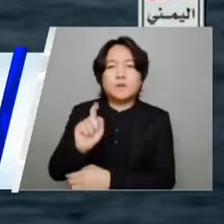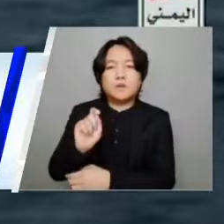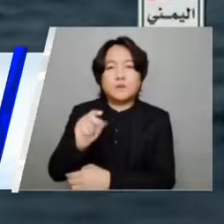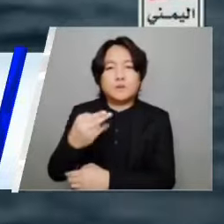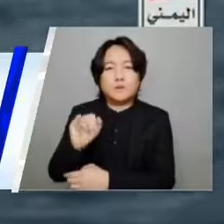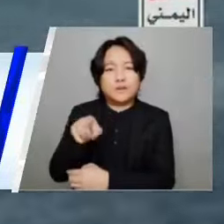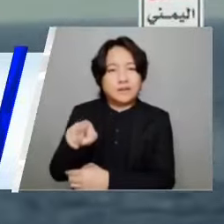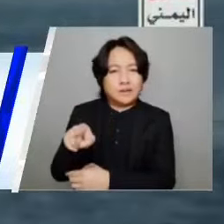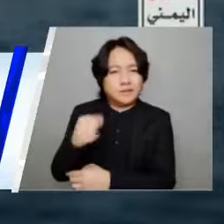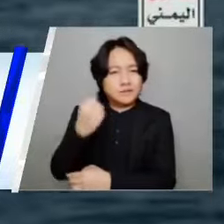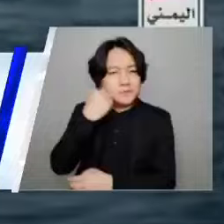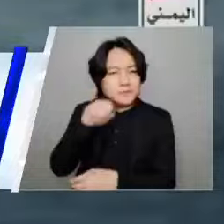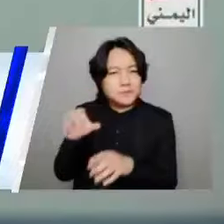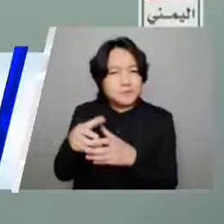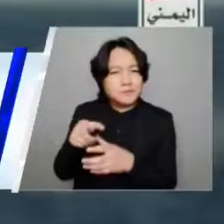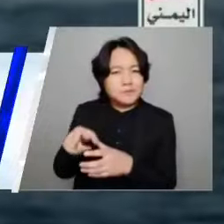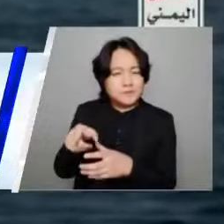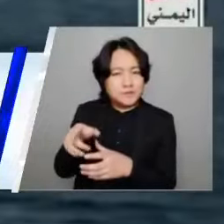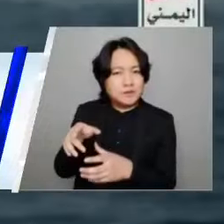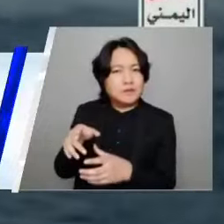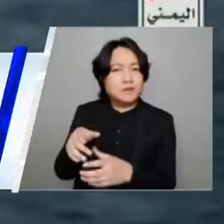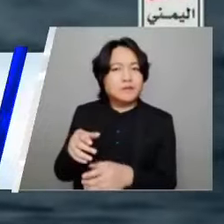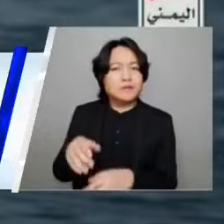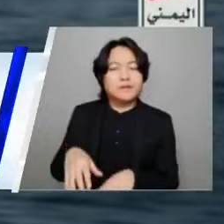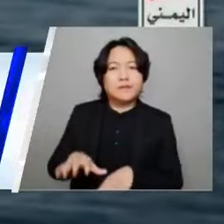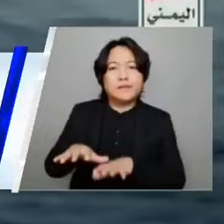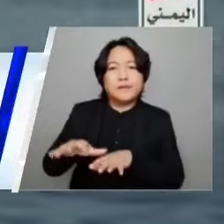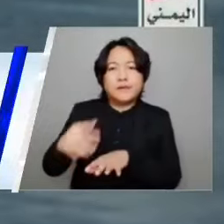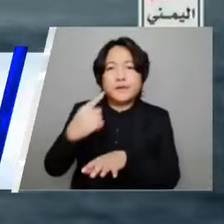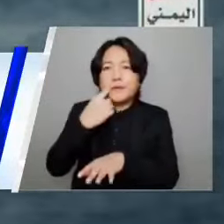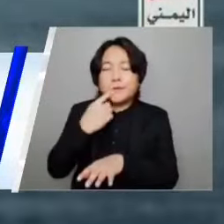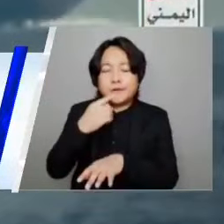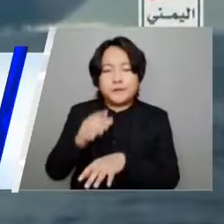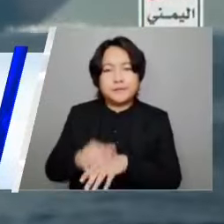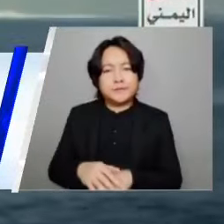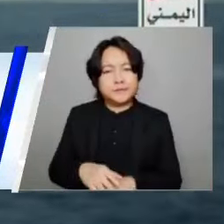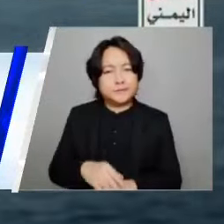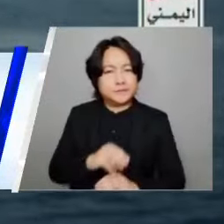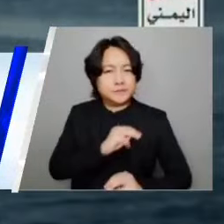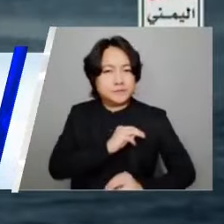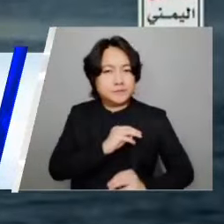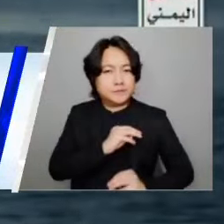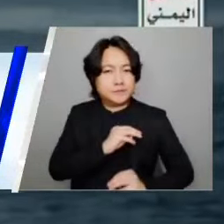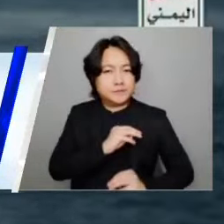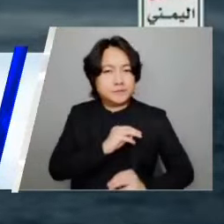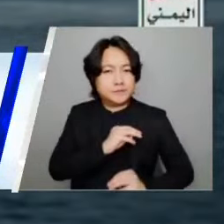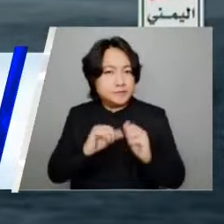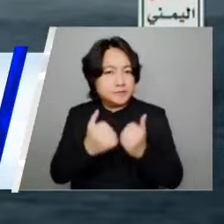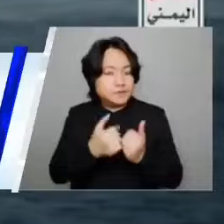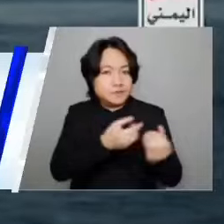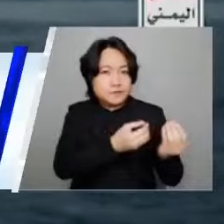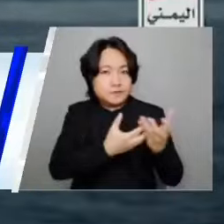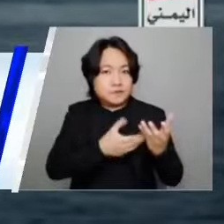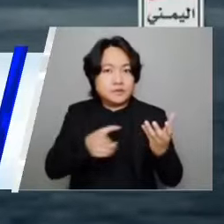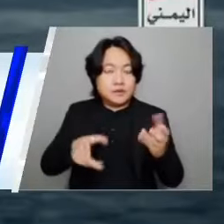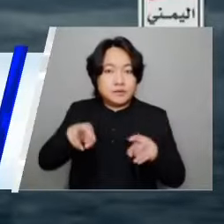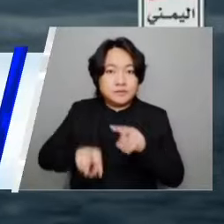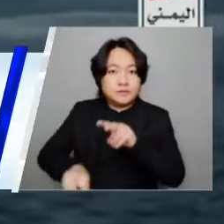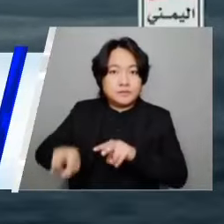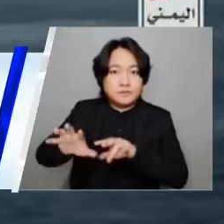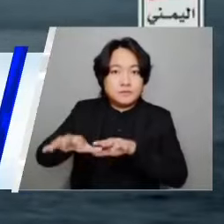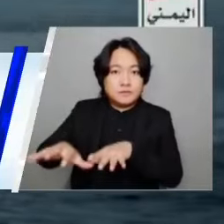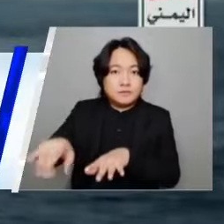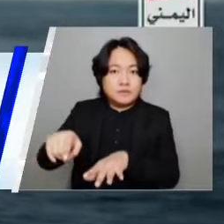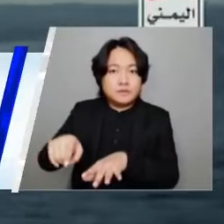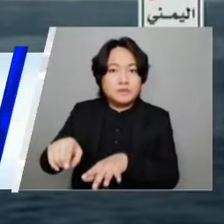ang makapal at maitim na usok sa Red Sea. Ayon sa maritime security agencies at iba pang nagbabantay sa lugar, napinsala ang